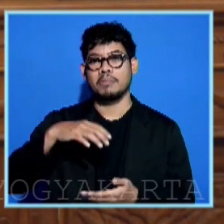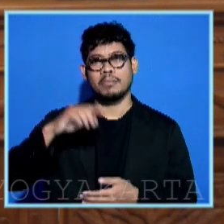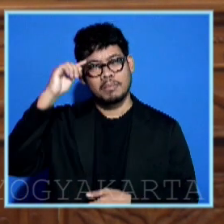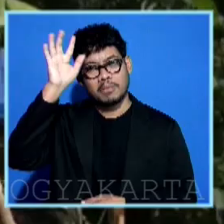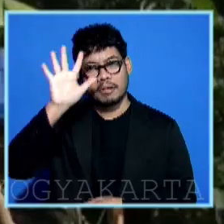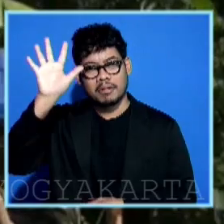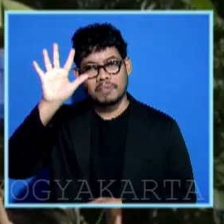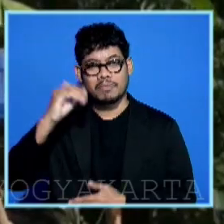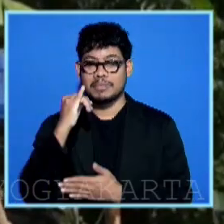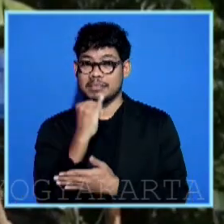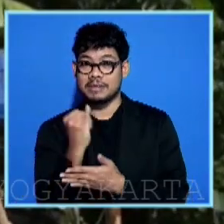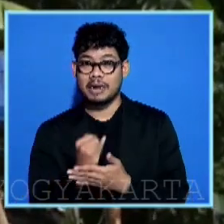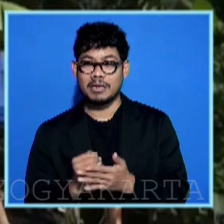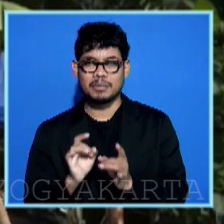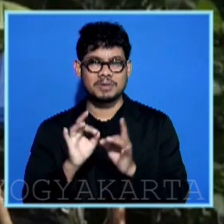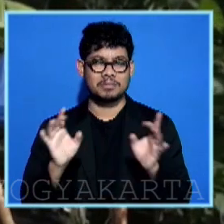budaya.